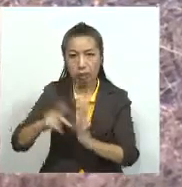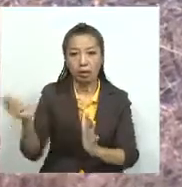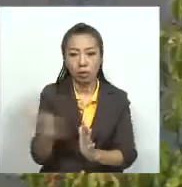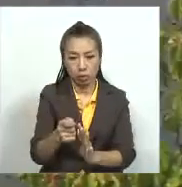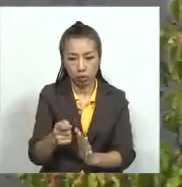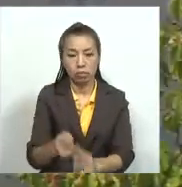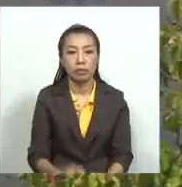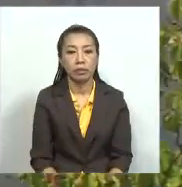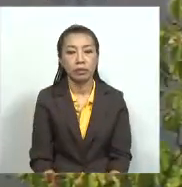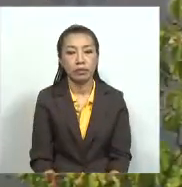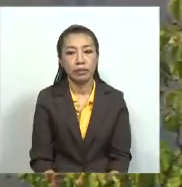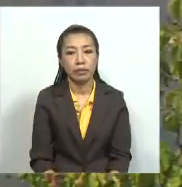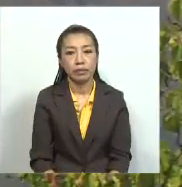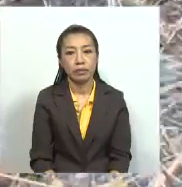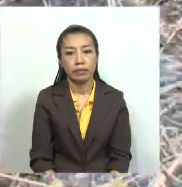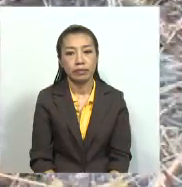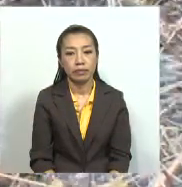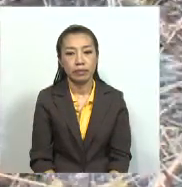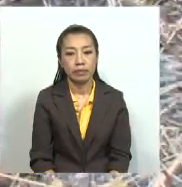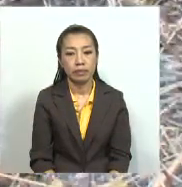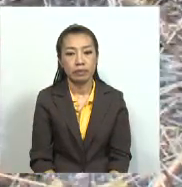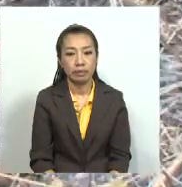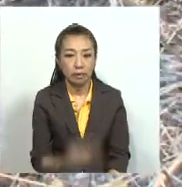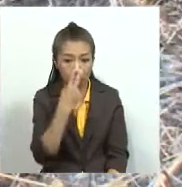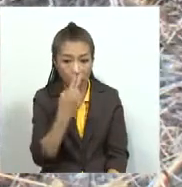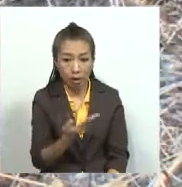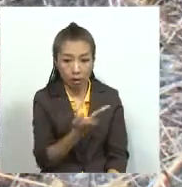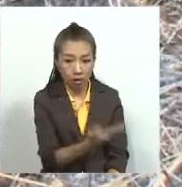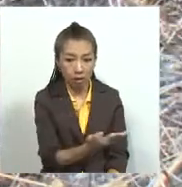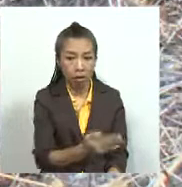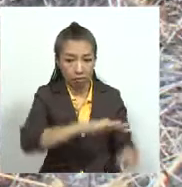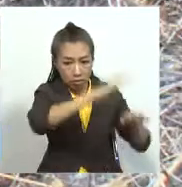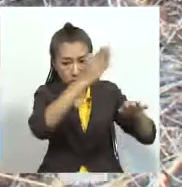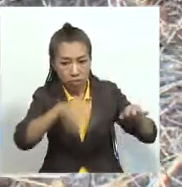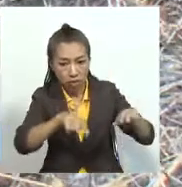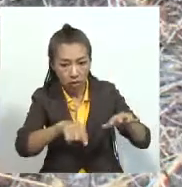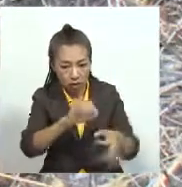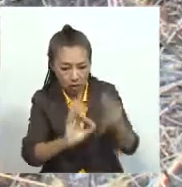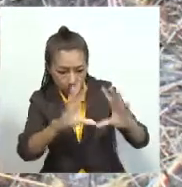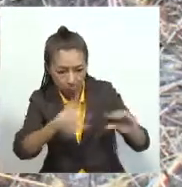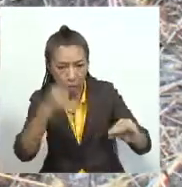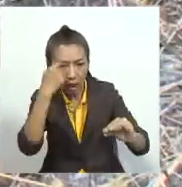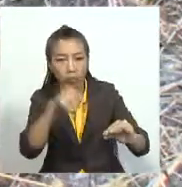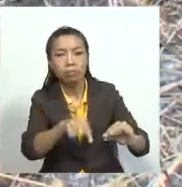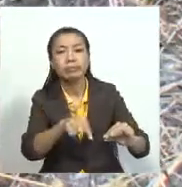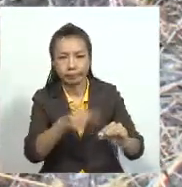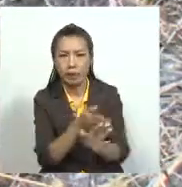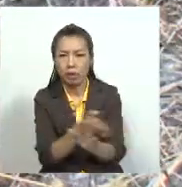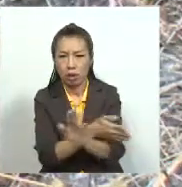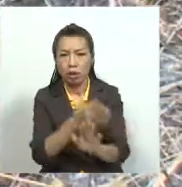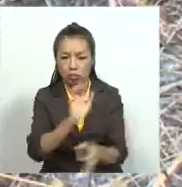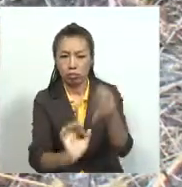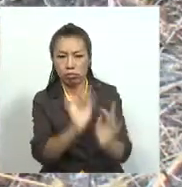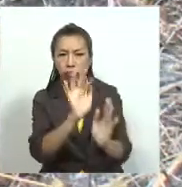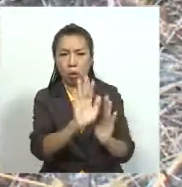ามกฎหมายอย่างเคร่งครัดต่อไปค่ะค่ะและนี่ค่ะก็คือร่องรอยที่เกิดขึ้นจากสถานการณ์ไฟป่าในพื้นที่ของจังหวัดเชียง